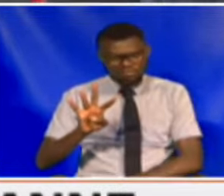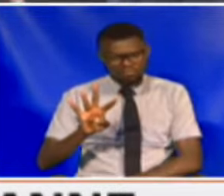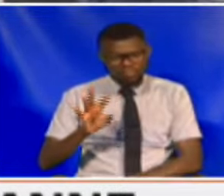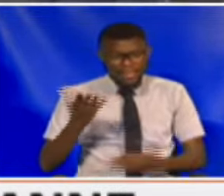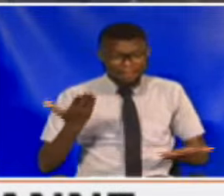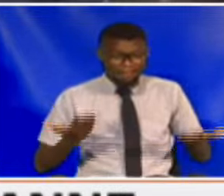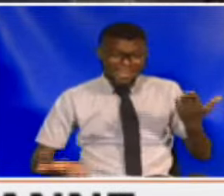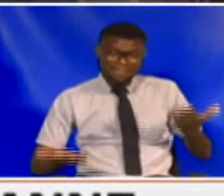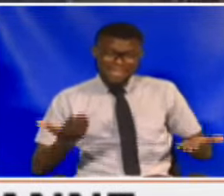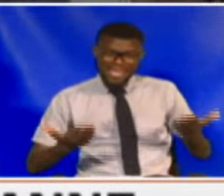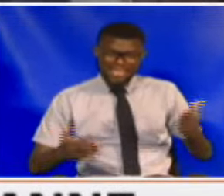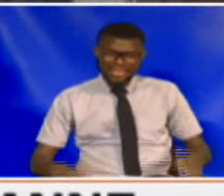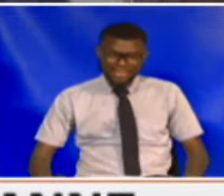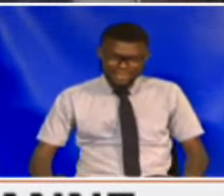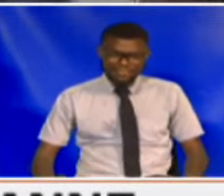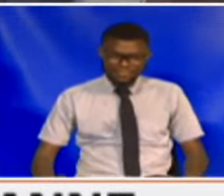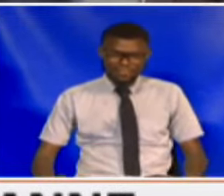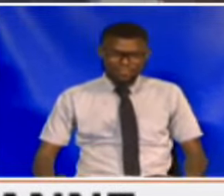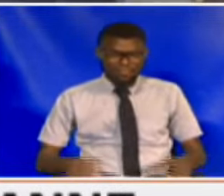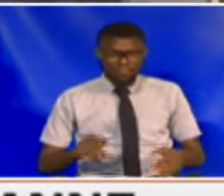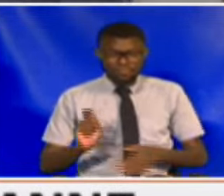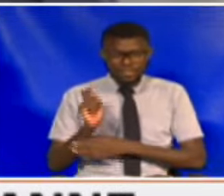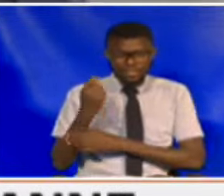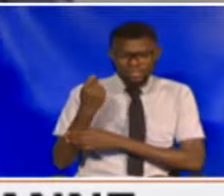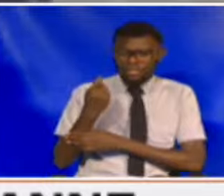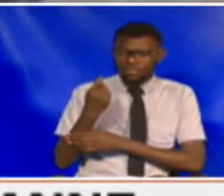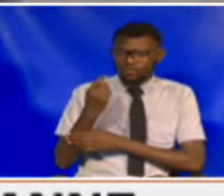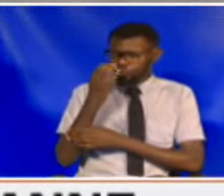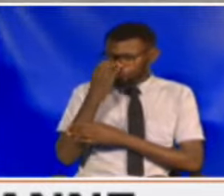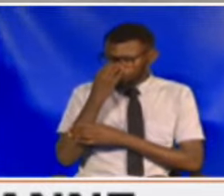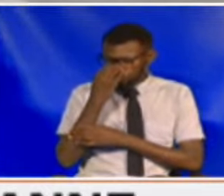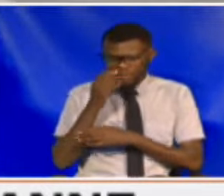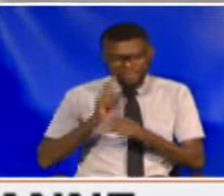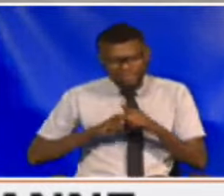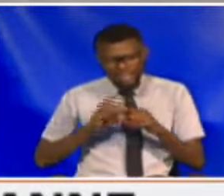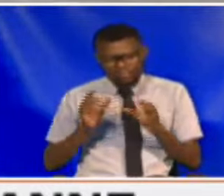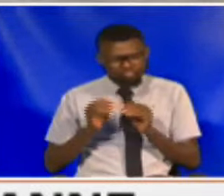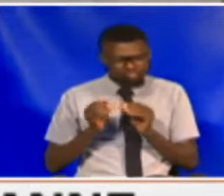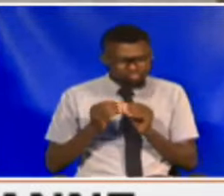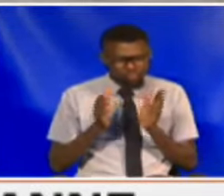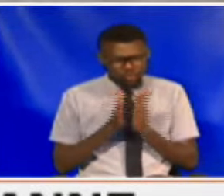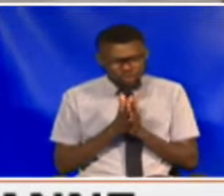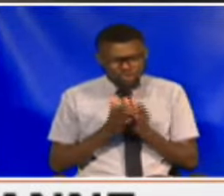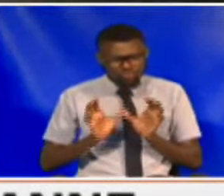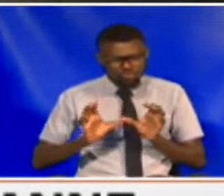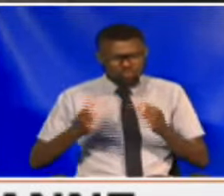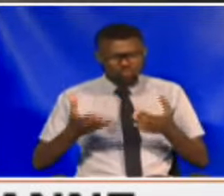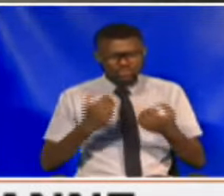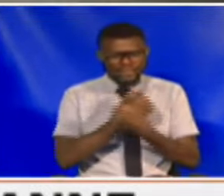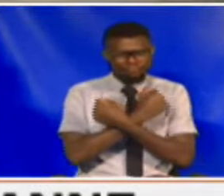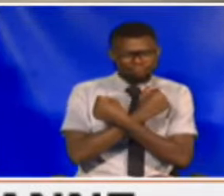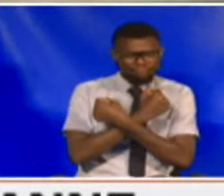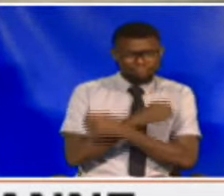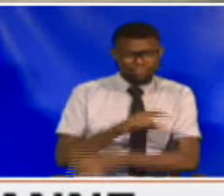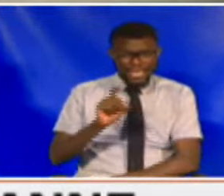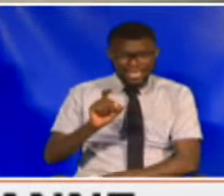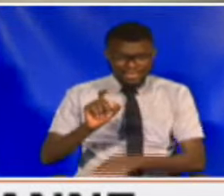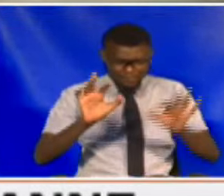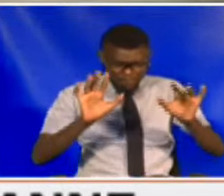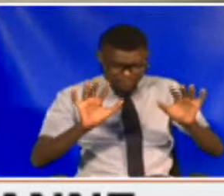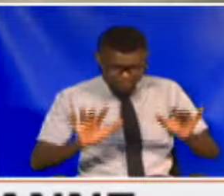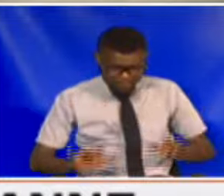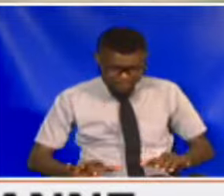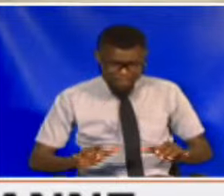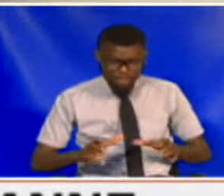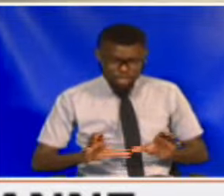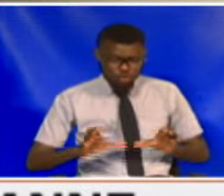Pengine haya ni matokeo ya mkutano ambao rais na Gen Z walikuwa nao kwenye mtandao wa kijamii wa X, ambapo mojawapo ya mahitaji